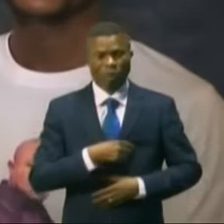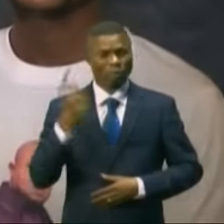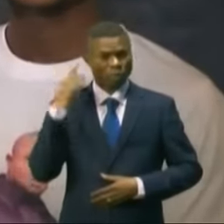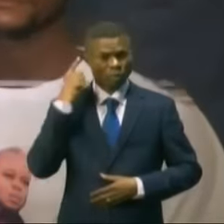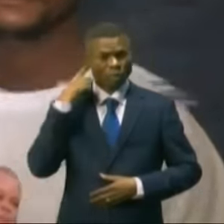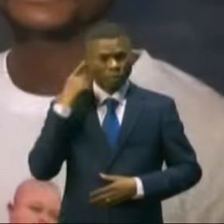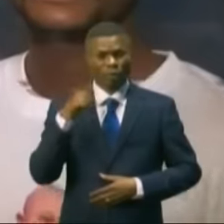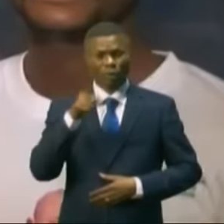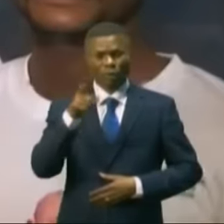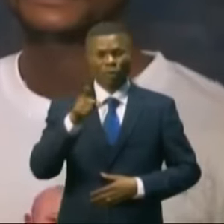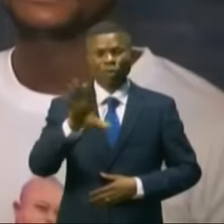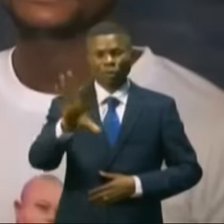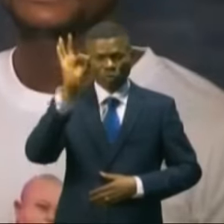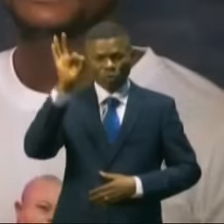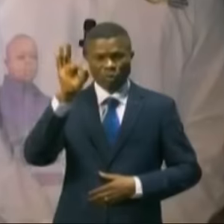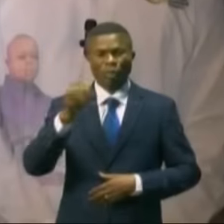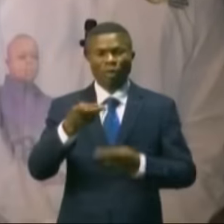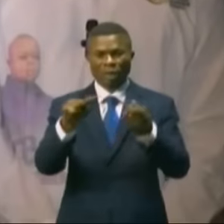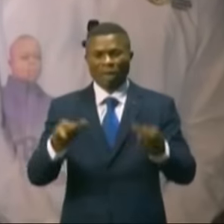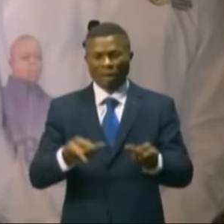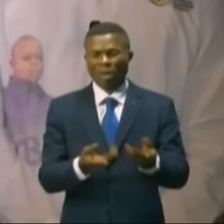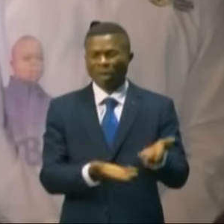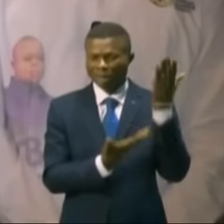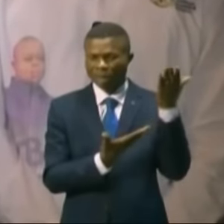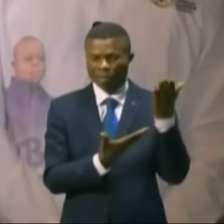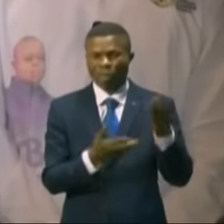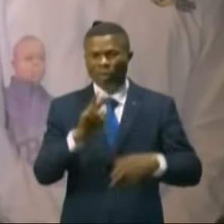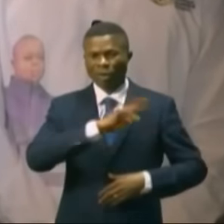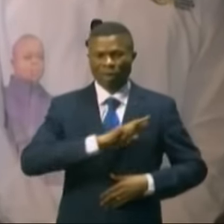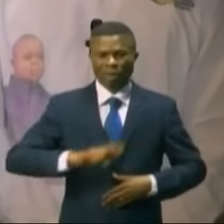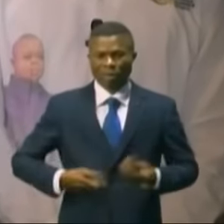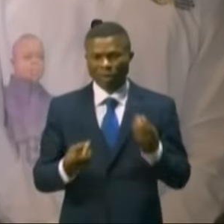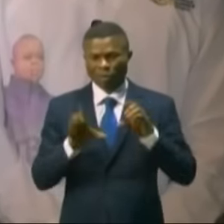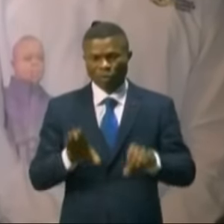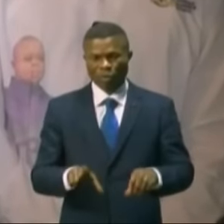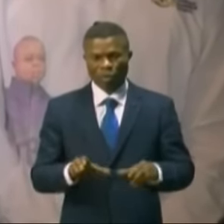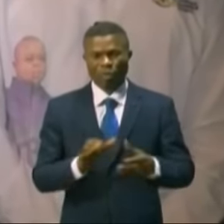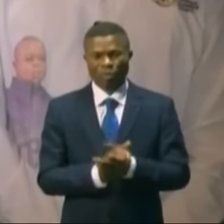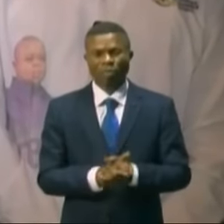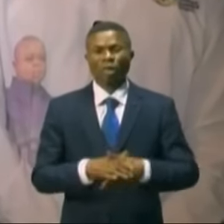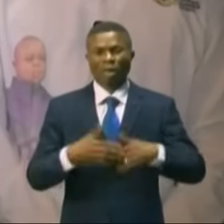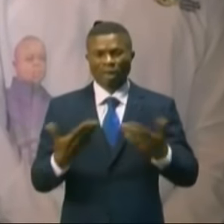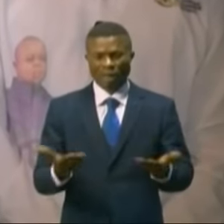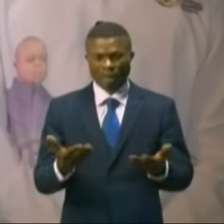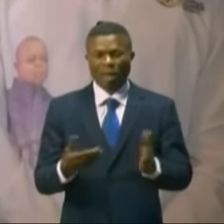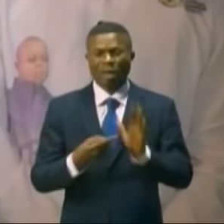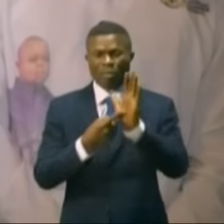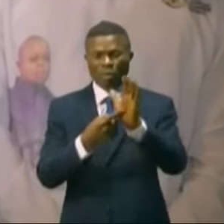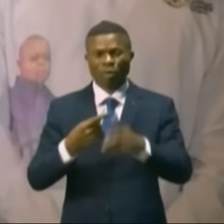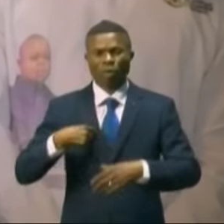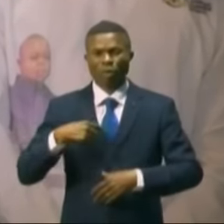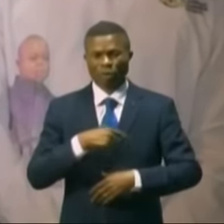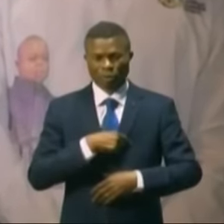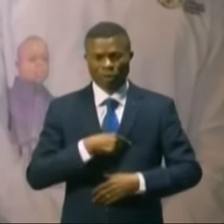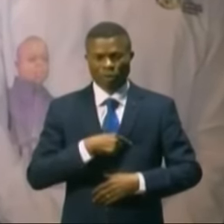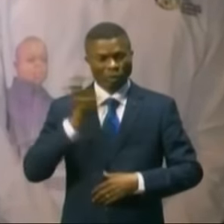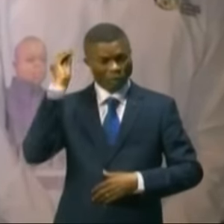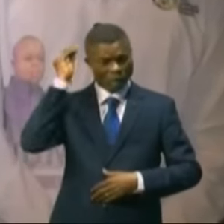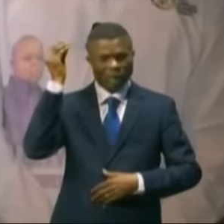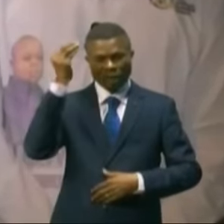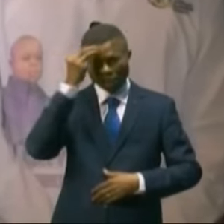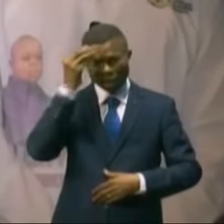votre nomination à ce poste stratégique de la République. Ainsi, exprimons-nous notre